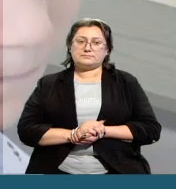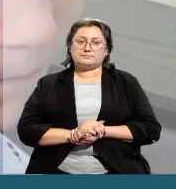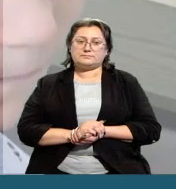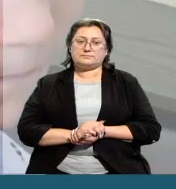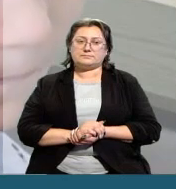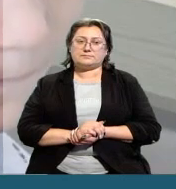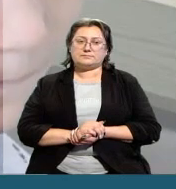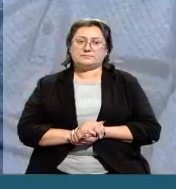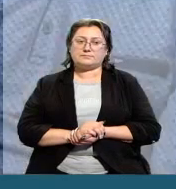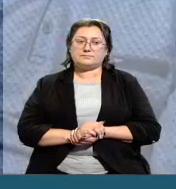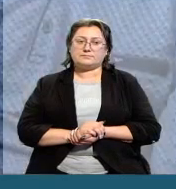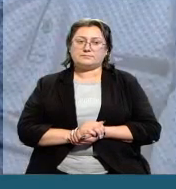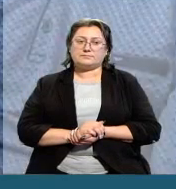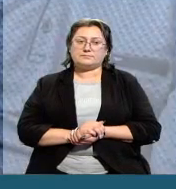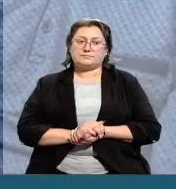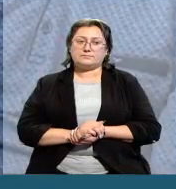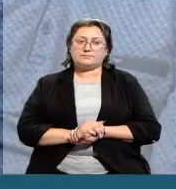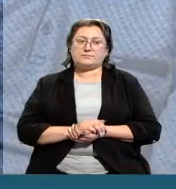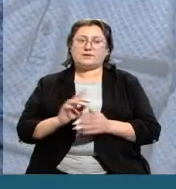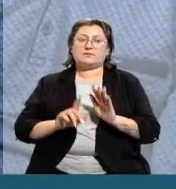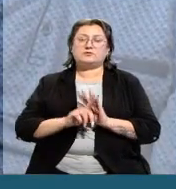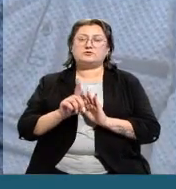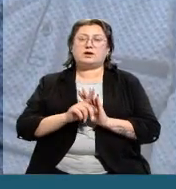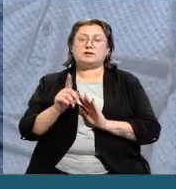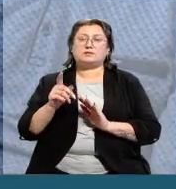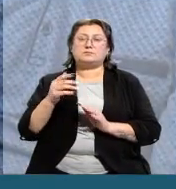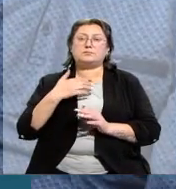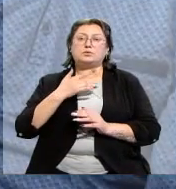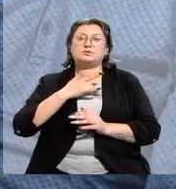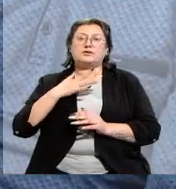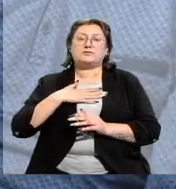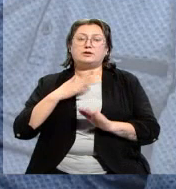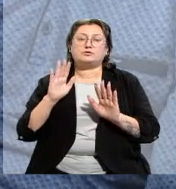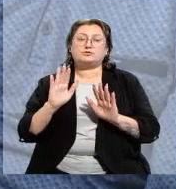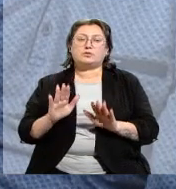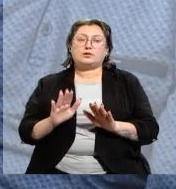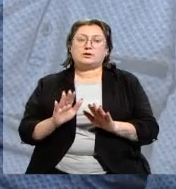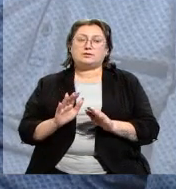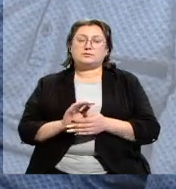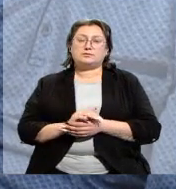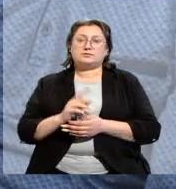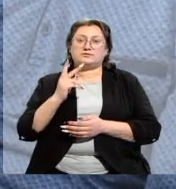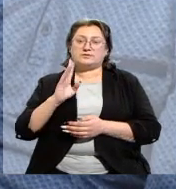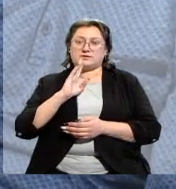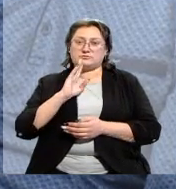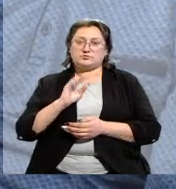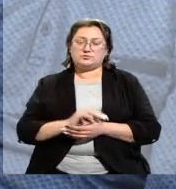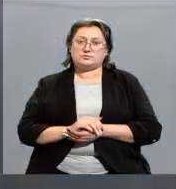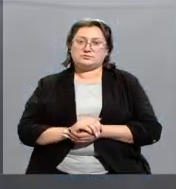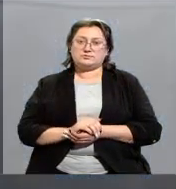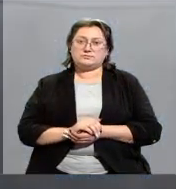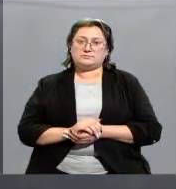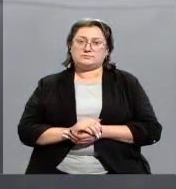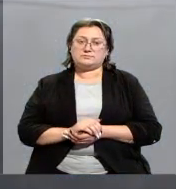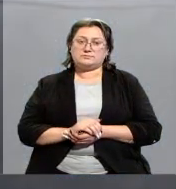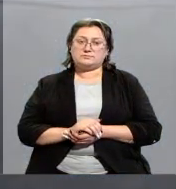қатарына қосыпты. Бір күні бір келіп тұрмаған, анашым барлық баламаған жалғыздығыма қызығады дейді. А